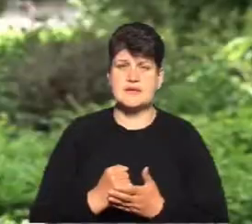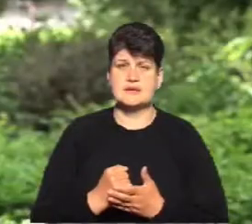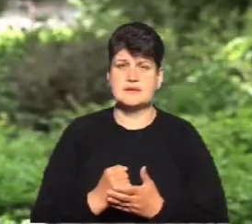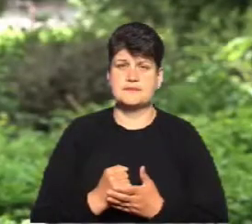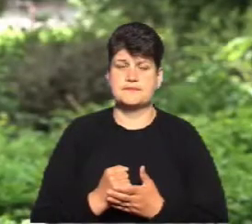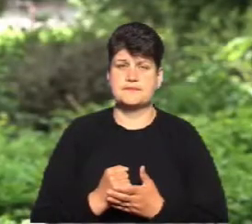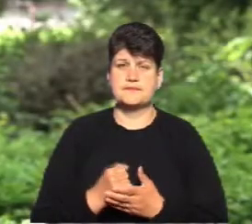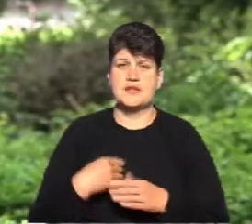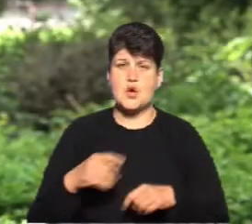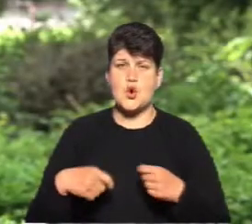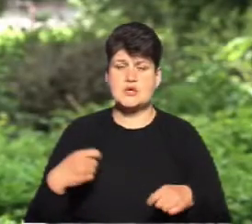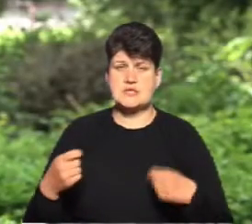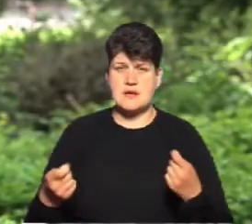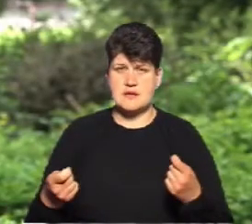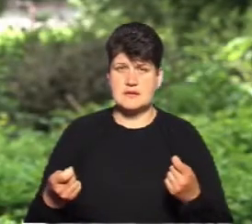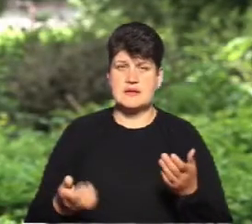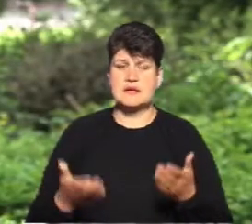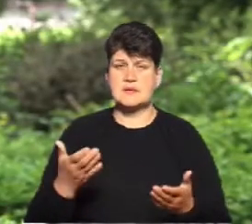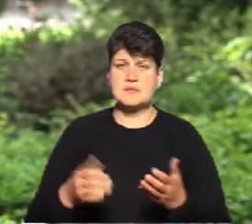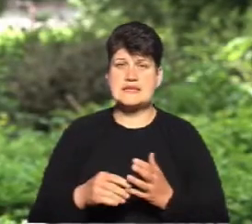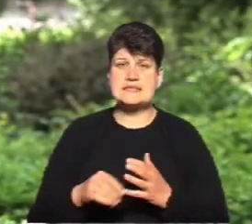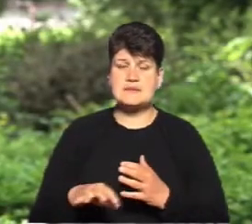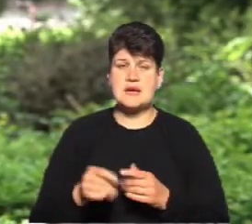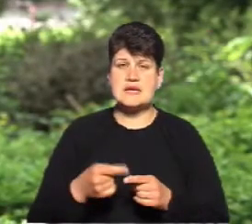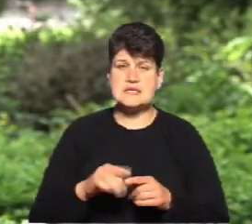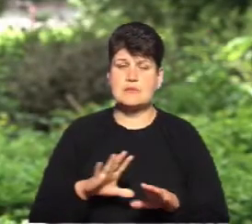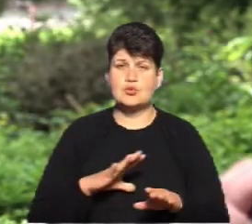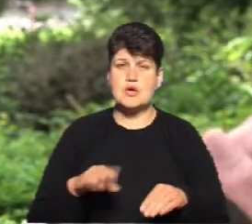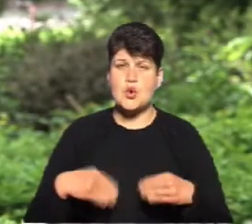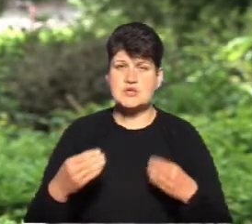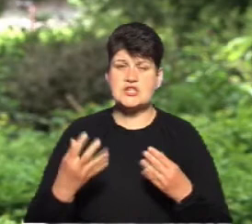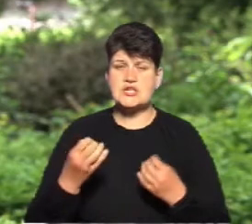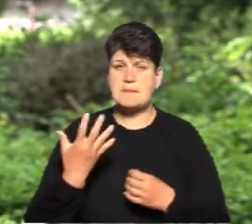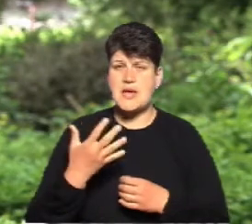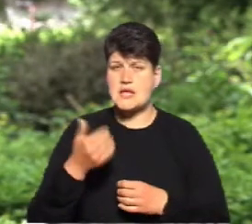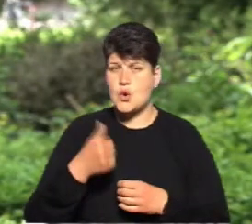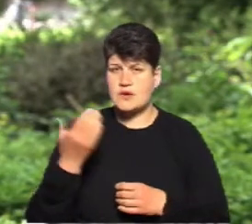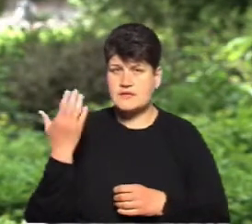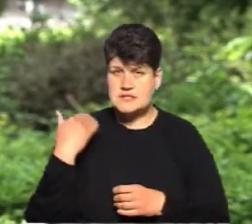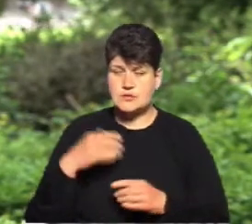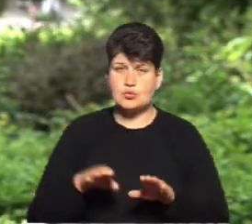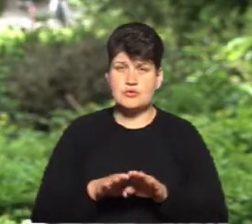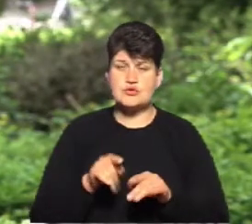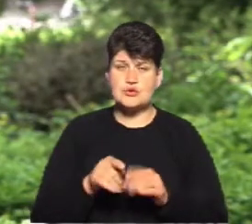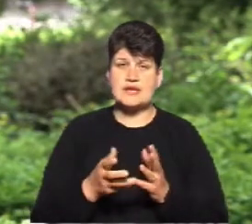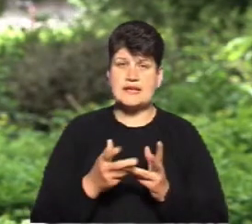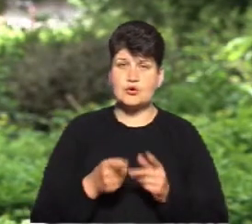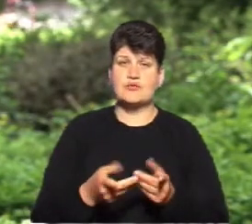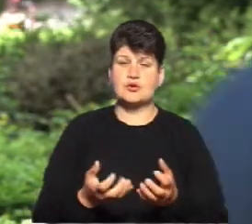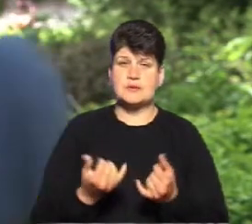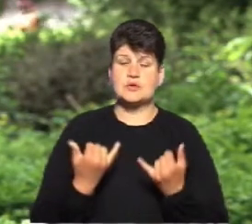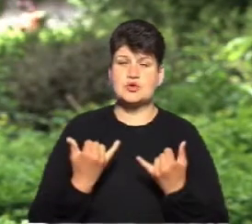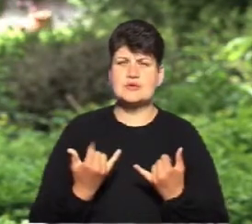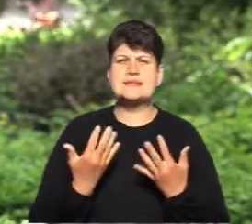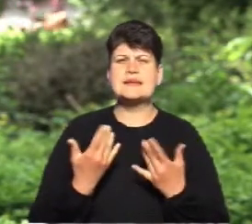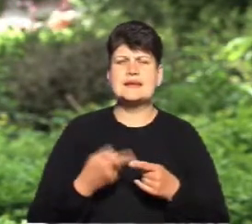роздали. Якби, як ви кажете, земля ця була роздана ще 5 років назад, то порівнюючи з тією кількістю, яку ви отримали сьогодні, наскільки це була б